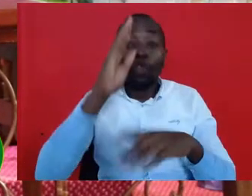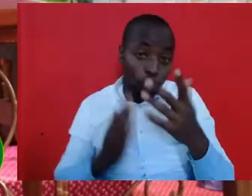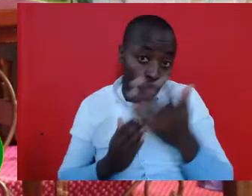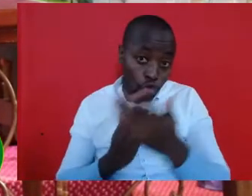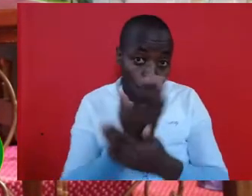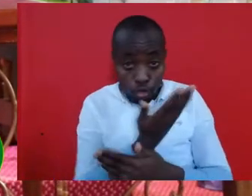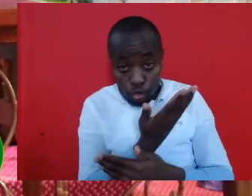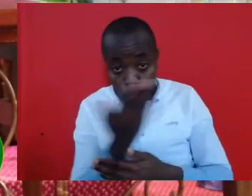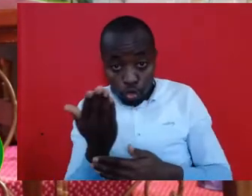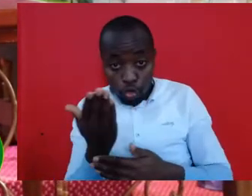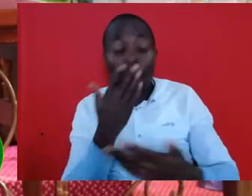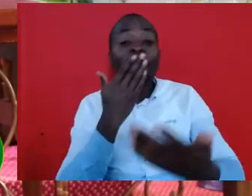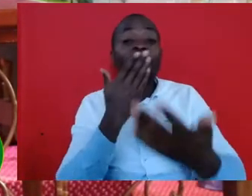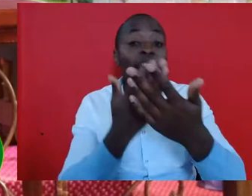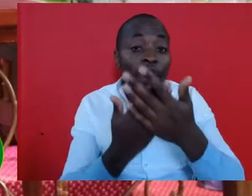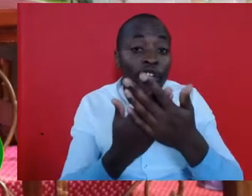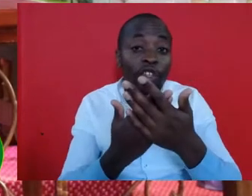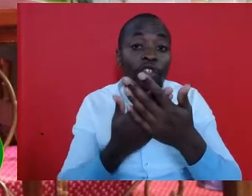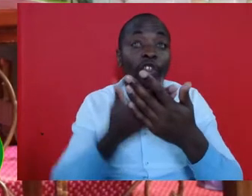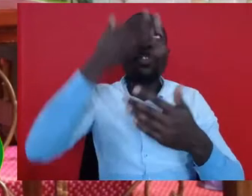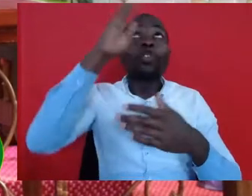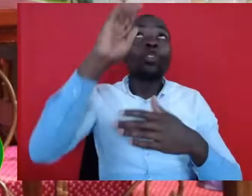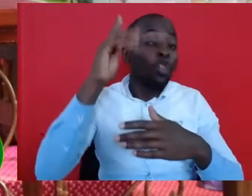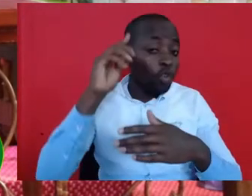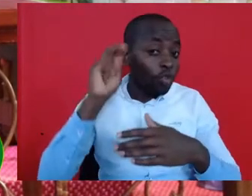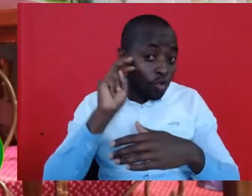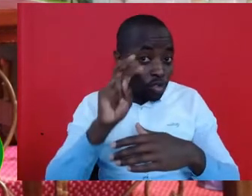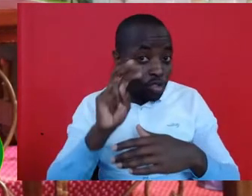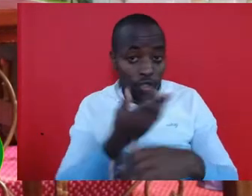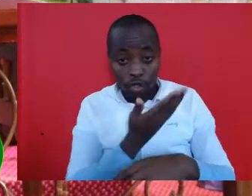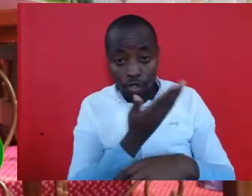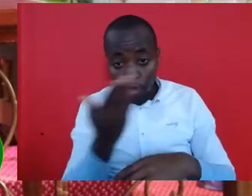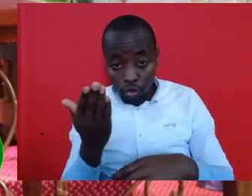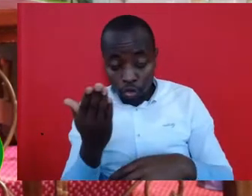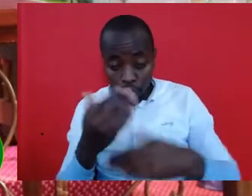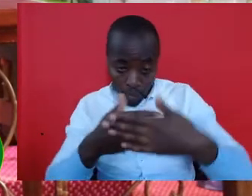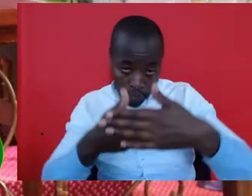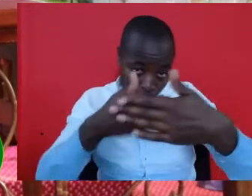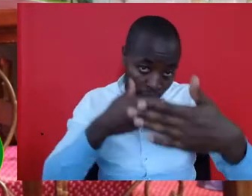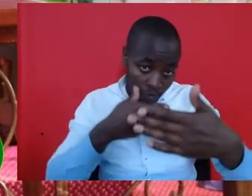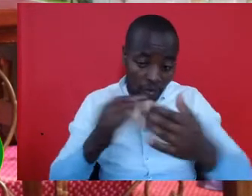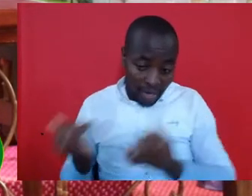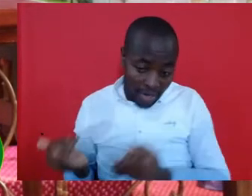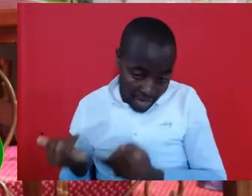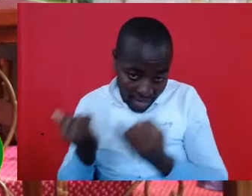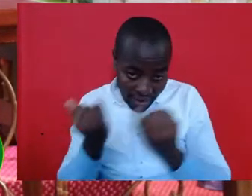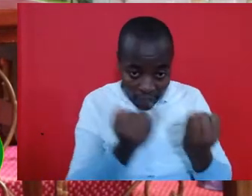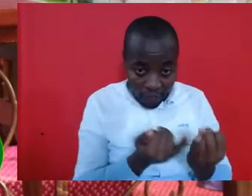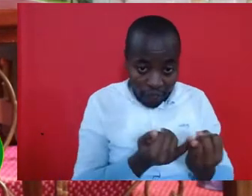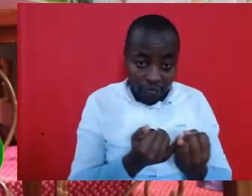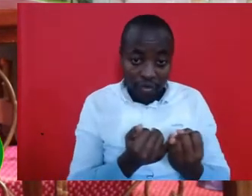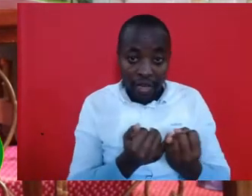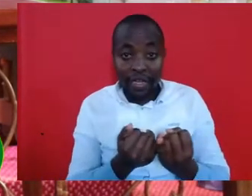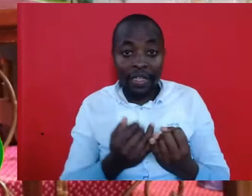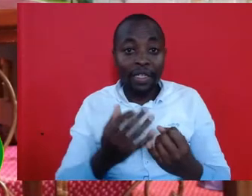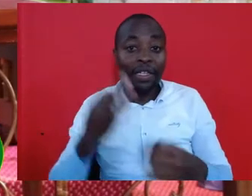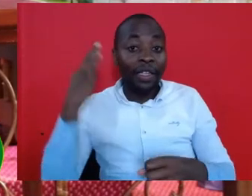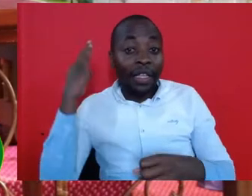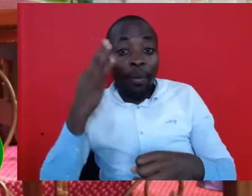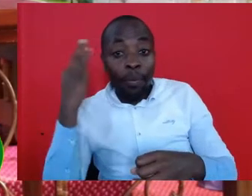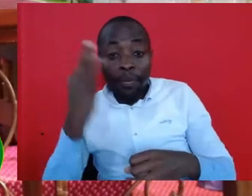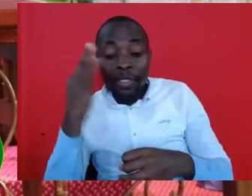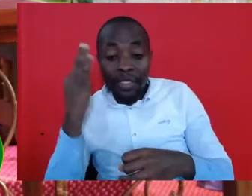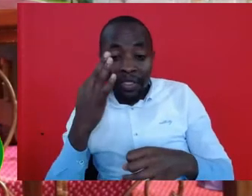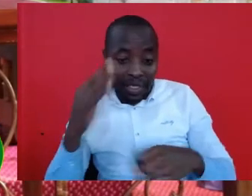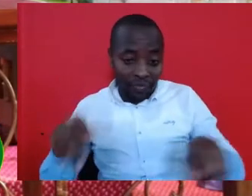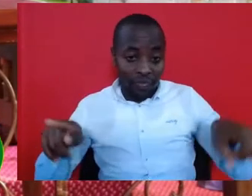Mungu tukikuona katika ibada hii. Kabla sijamwalika ndugu yetu, ningependa pia kuwakumbusha kuna matangazo